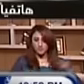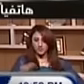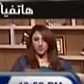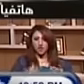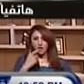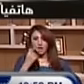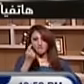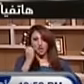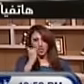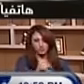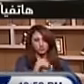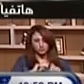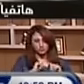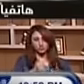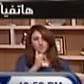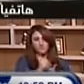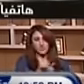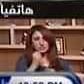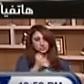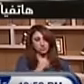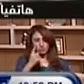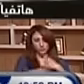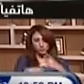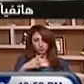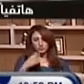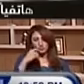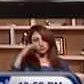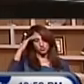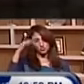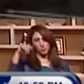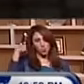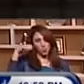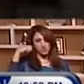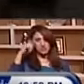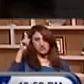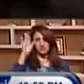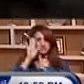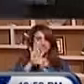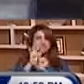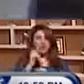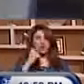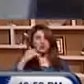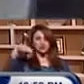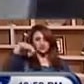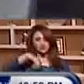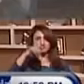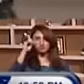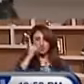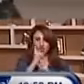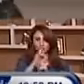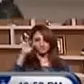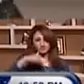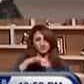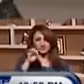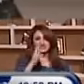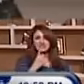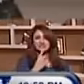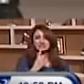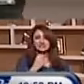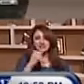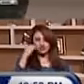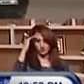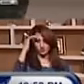ان شاء الله. عظيم، بالتوفيق ان شاء الله. الوزير المحترم دكتور ابراهيم غنيم، اتمنى لك كل التوفيق وبيننا لقاء قريب ان شاء الله في 90 دقيقه ان شاء الله. شاكر جدا لسيادتك يا